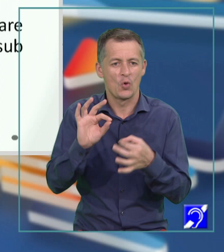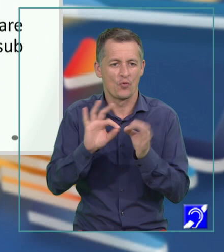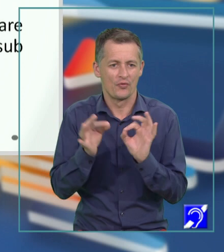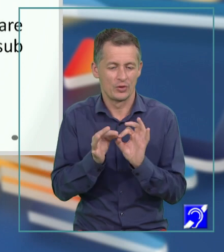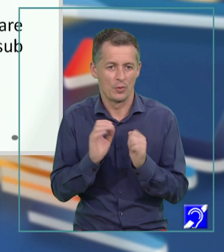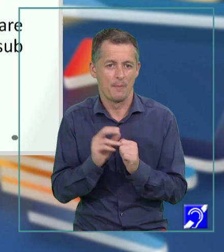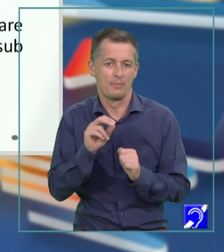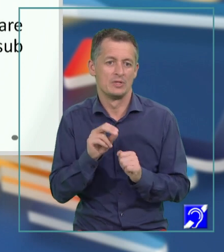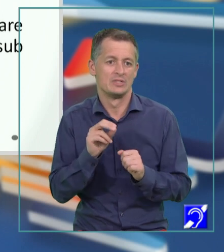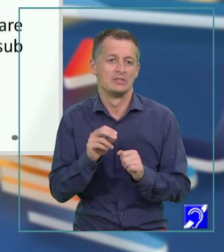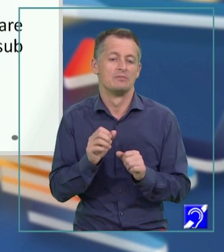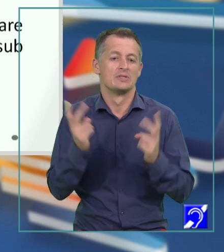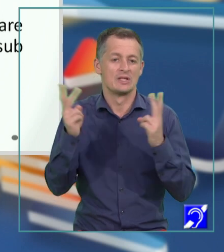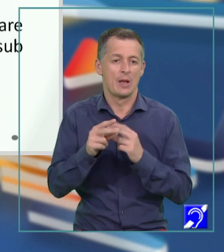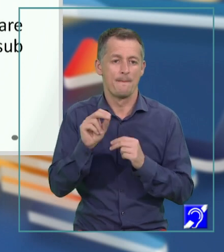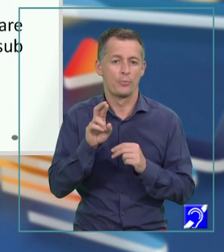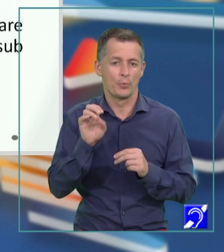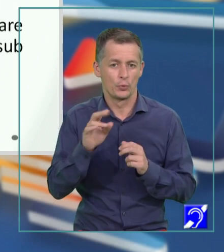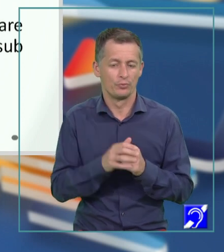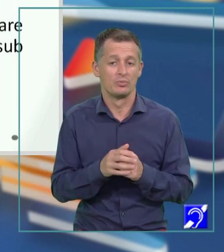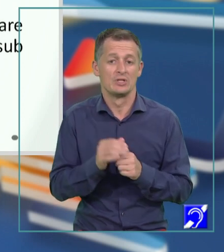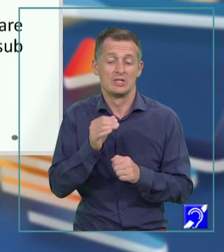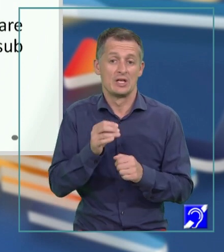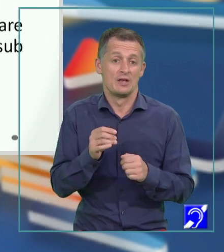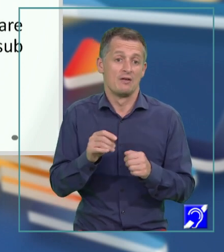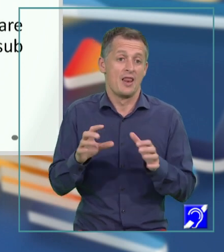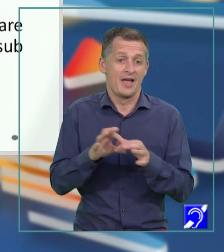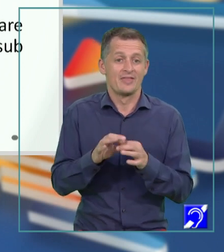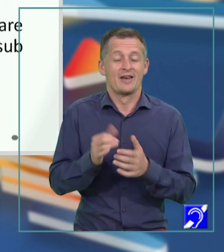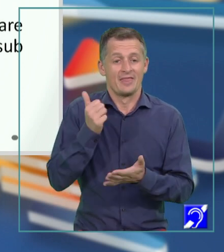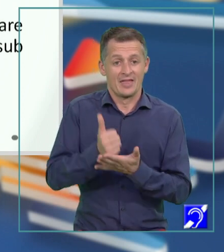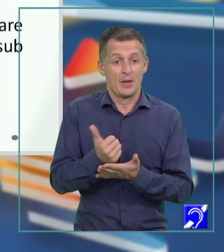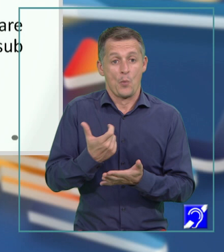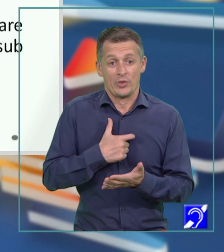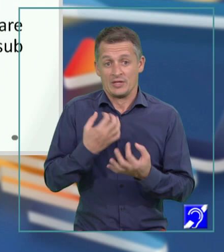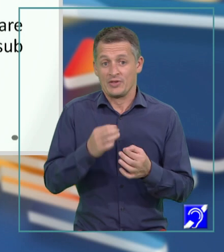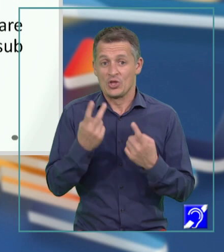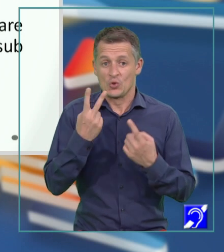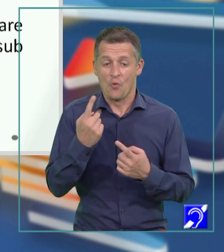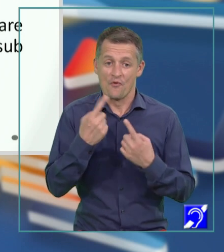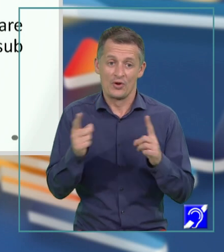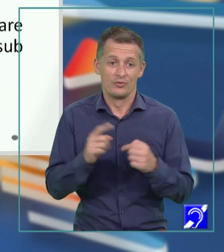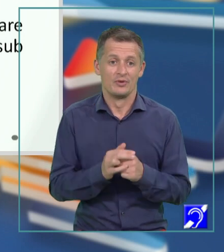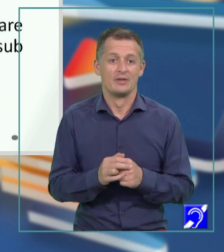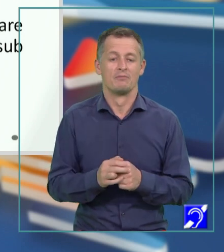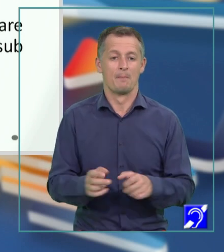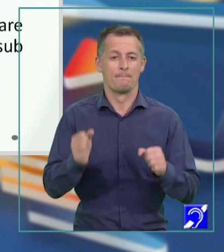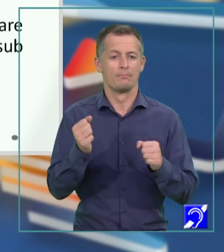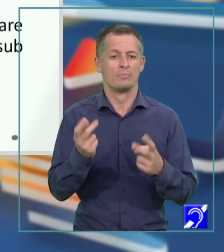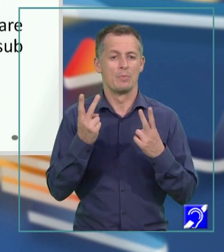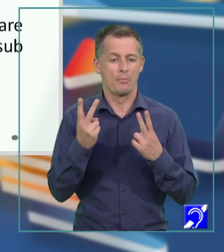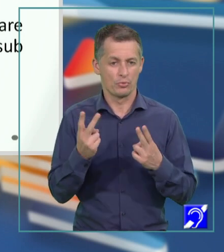acesta este legat de un aspect din realitate. Acesta poate fi de două feluri. Sensul propriu de bază, cel mai